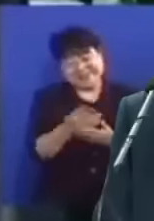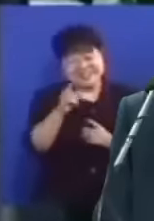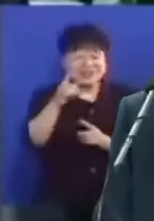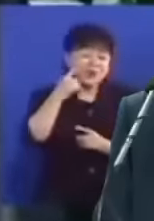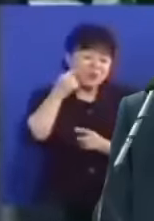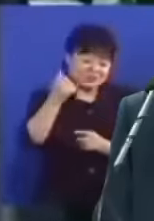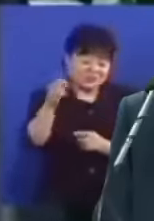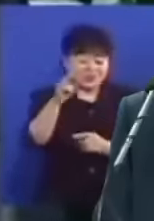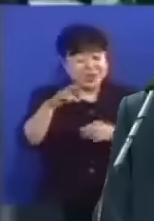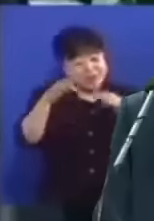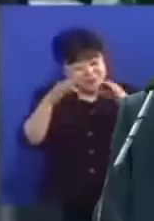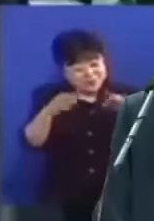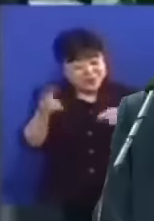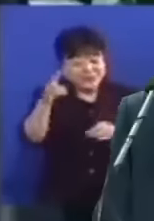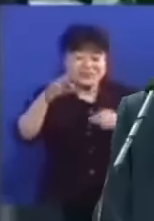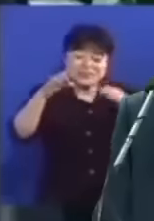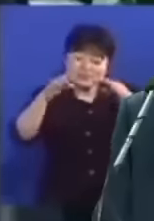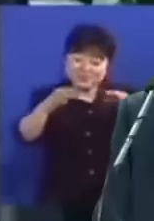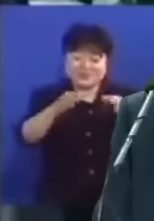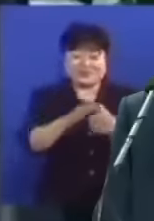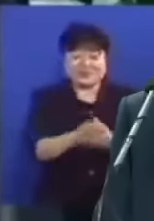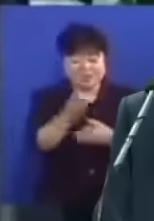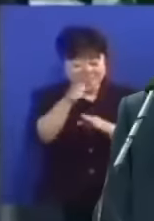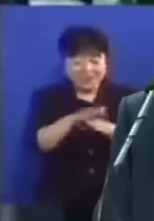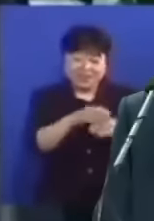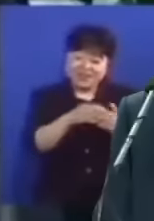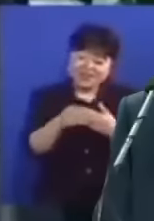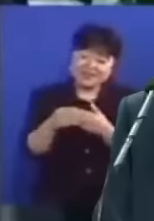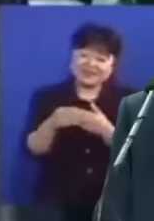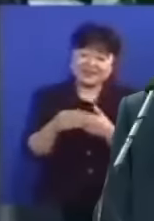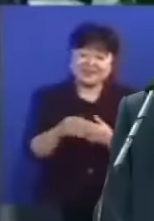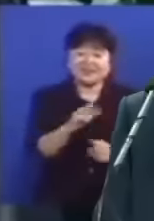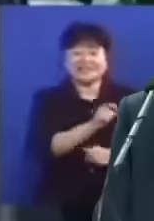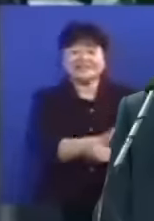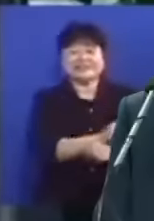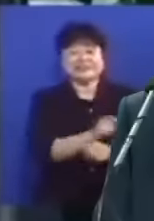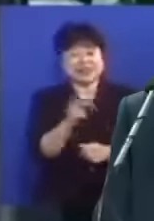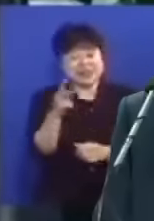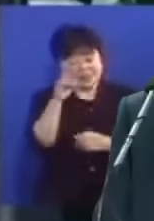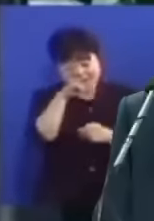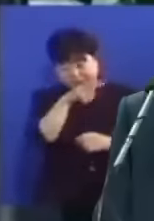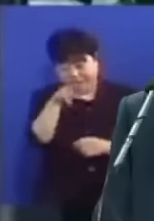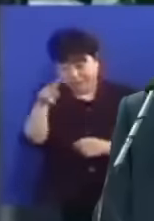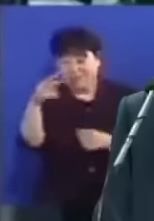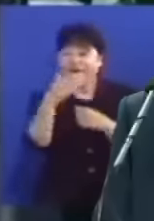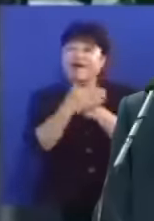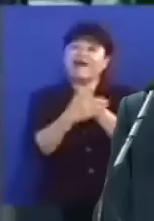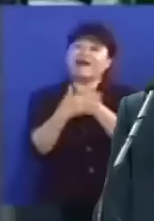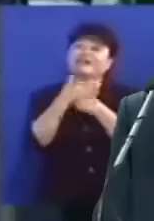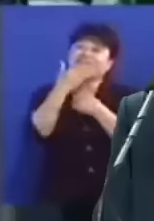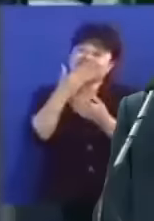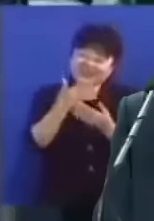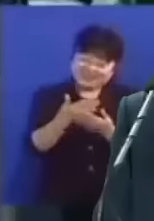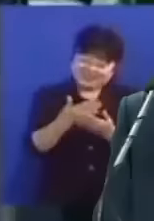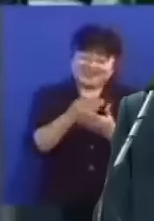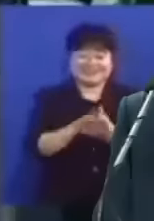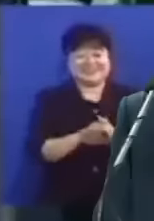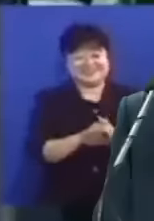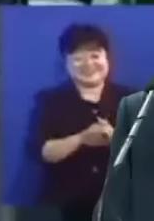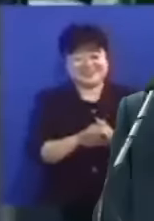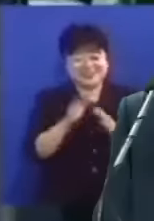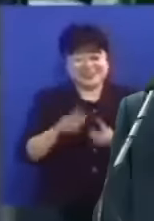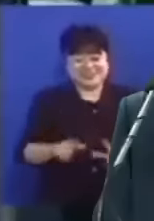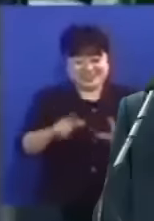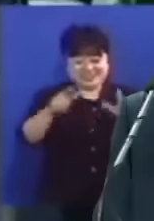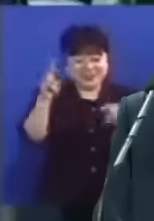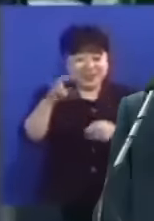목사님 노래 부르고 찬송 부르고 예배 인도할 때 나는 내 사무실에 테레비를 틀어놓고 은혜를 받는데